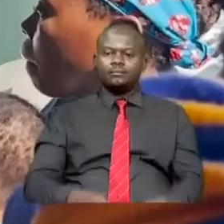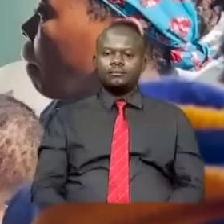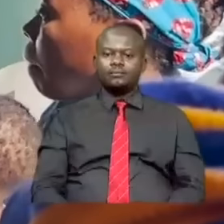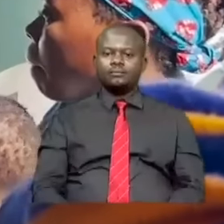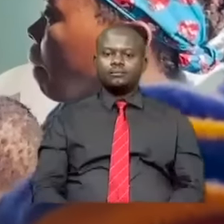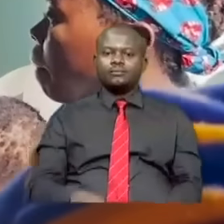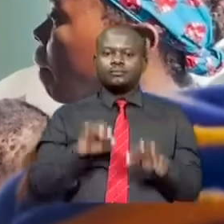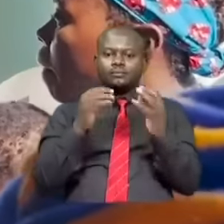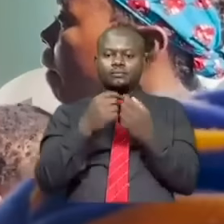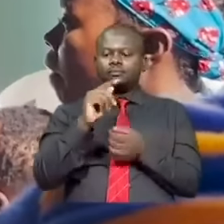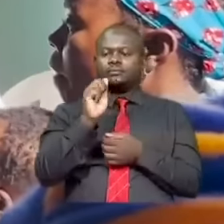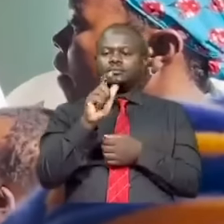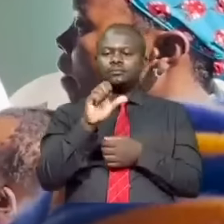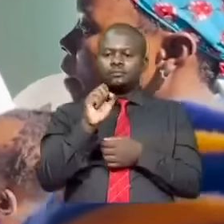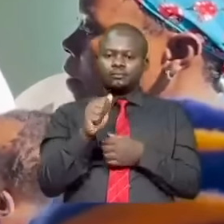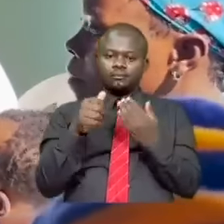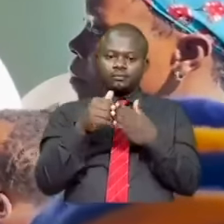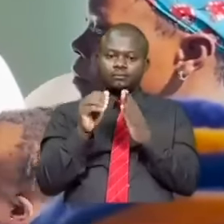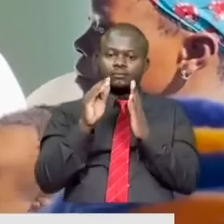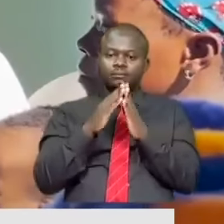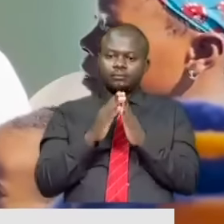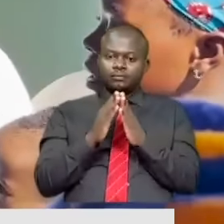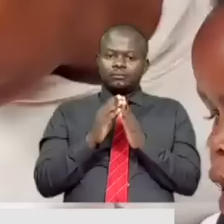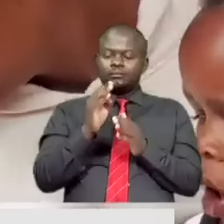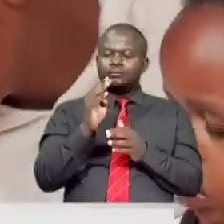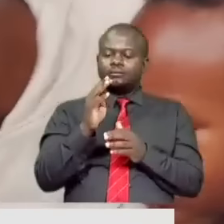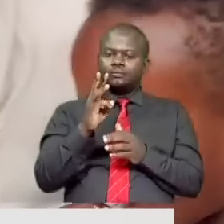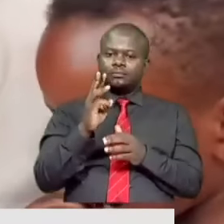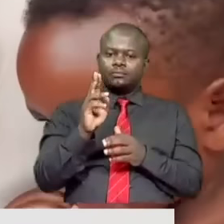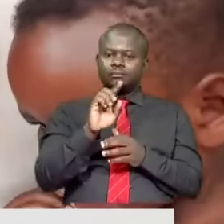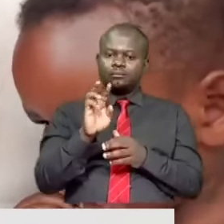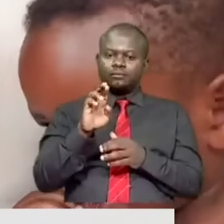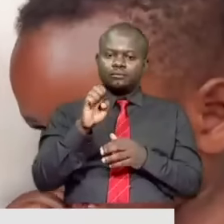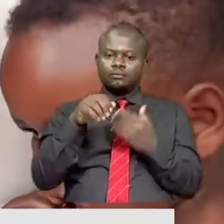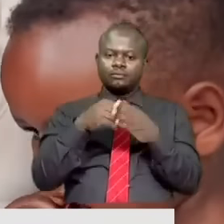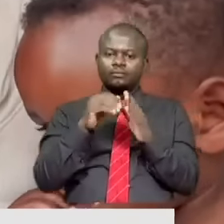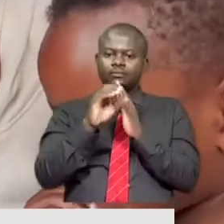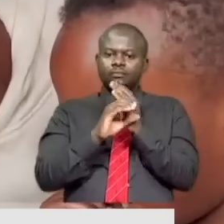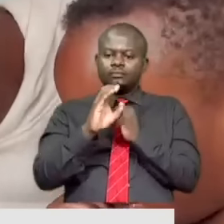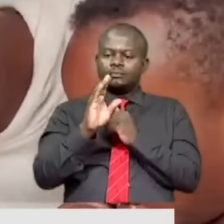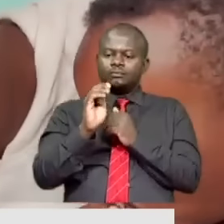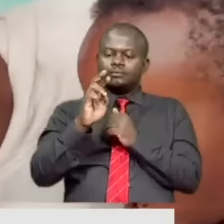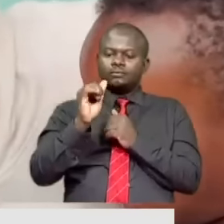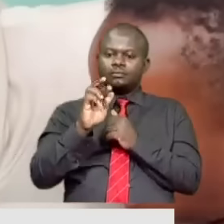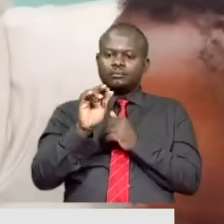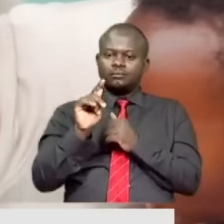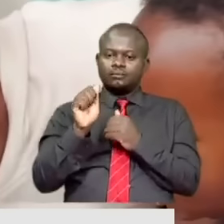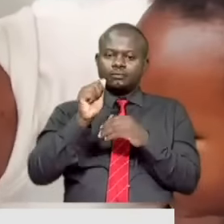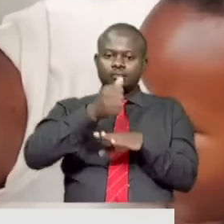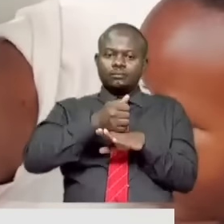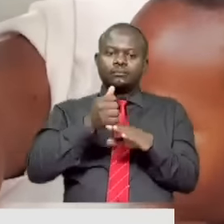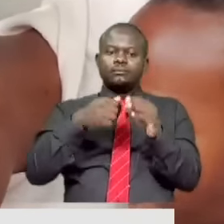Mu muryango wa Kalisa Emmanuel berereye mu mudugudu wa Bwuzure mu kagari ka Cyabararika niho hashyizwe igikoni cy'umurenge wa